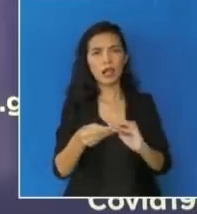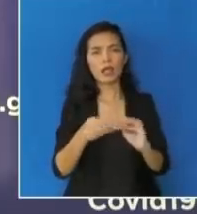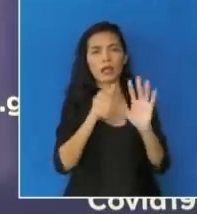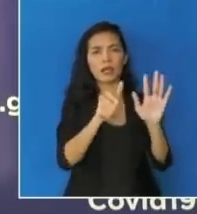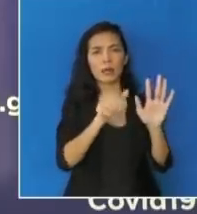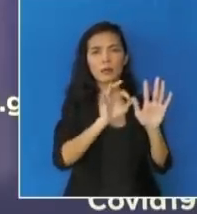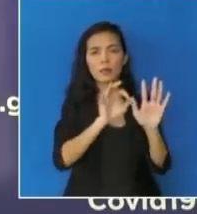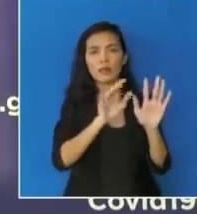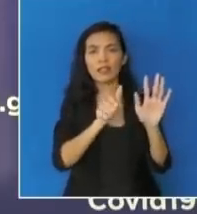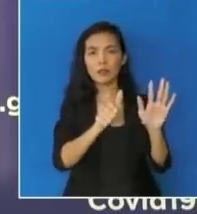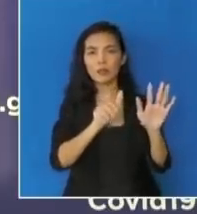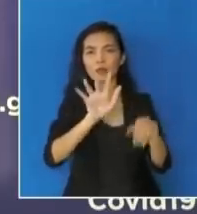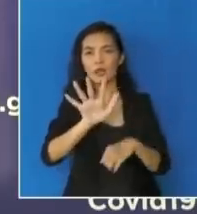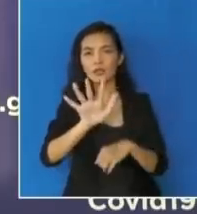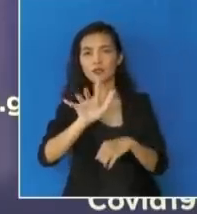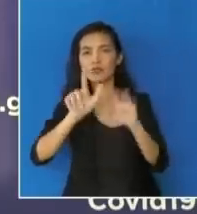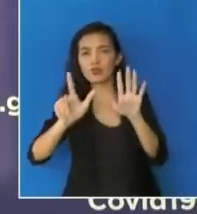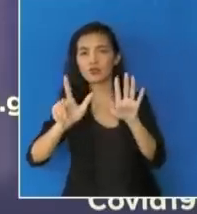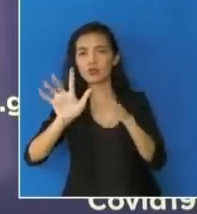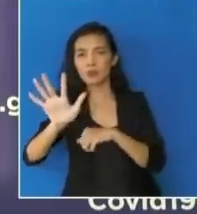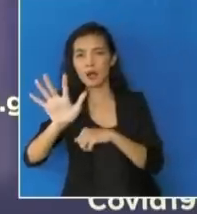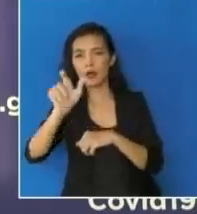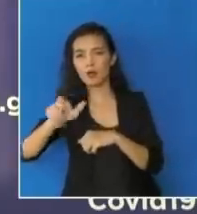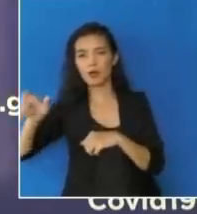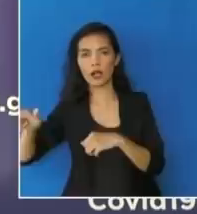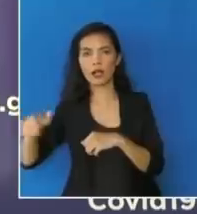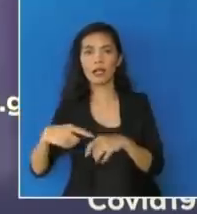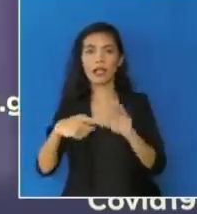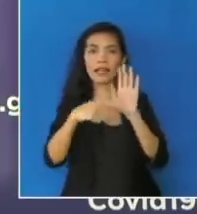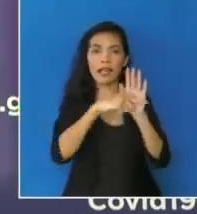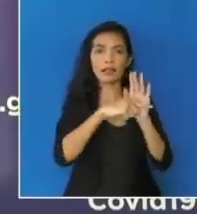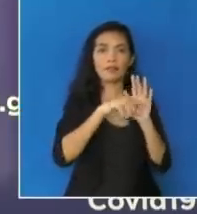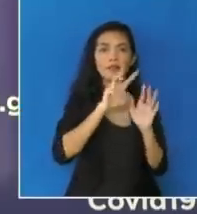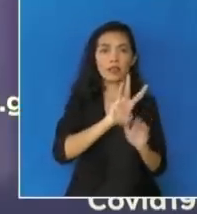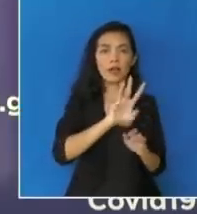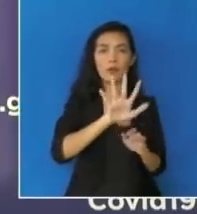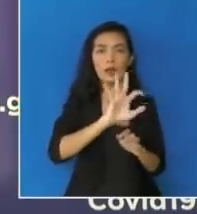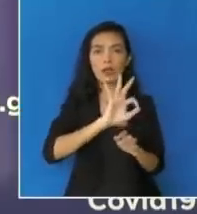sebanyak 6.575 orang. Hasil negatif